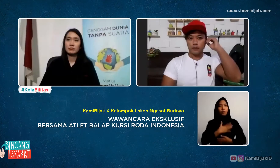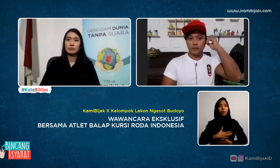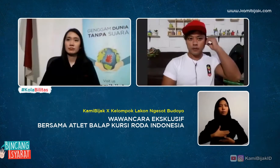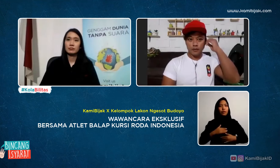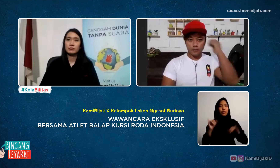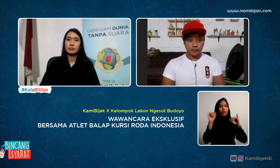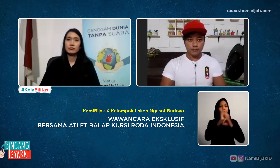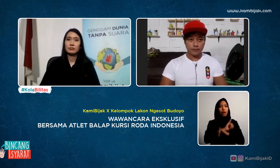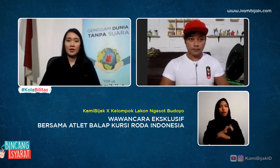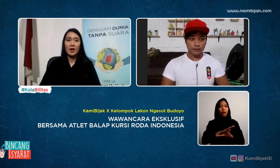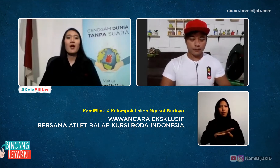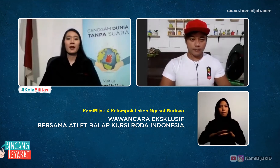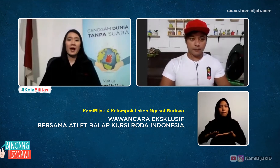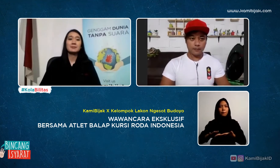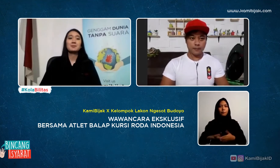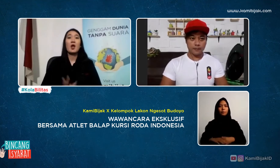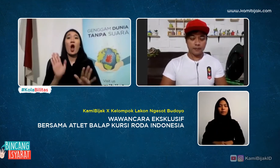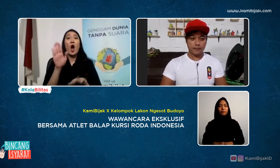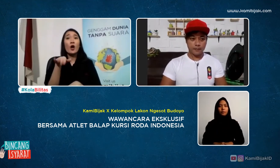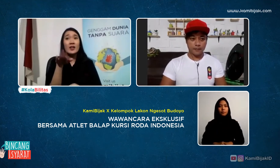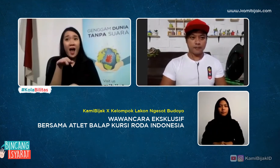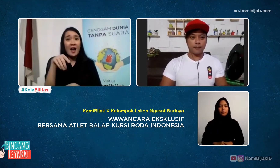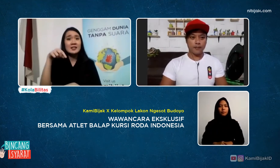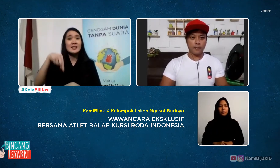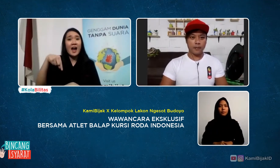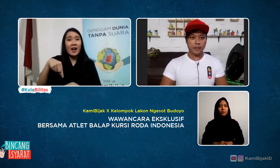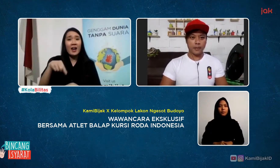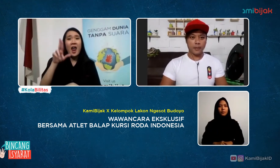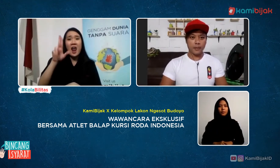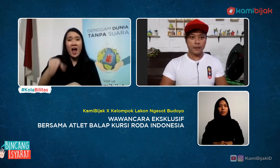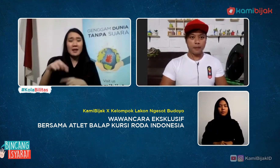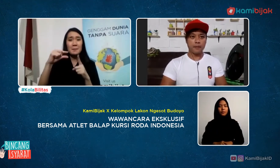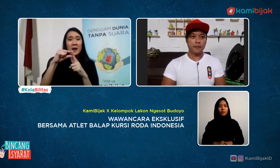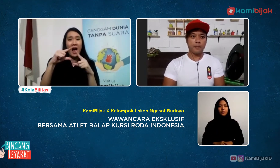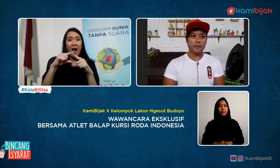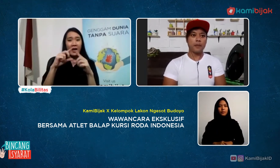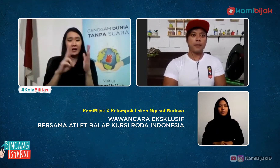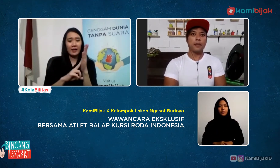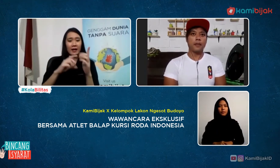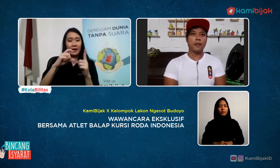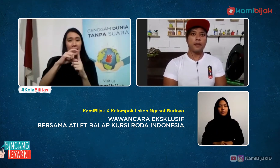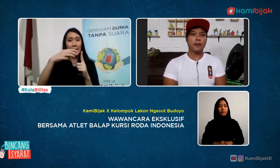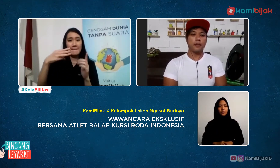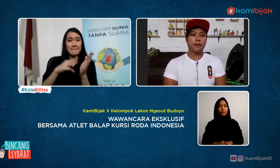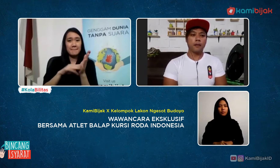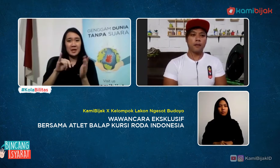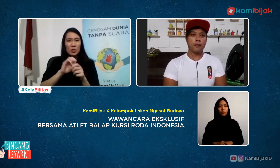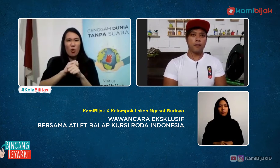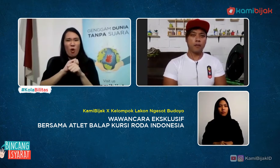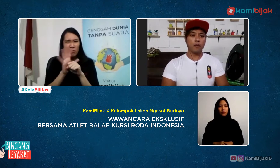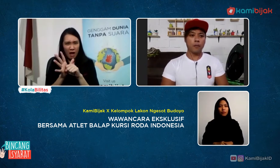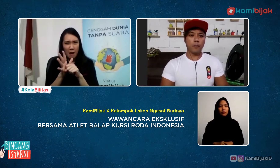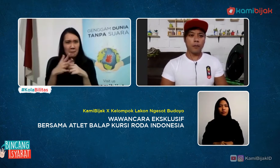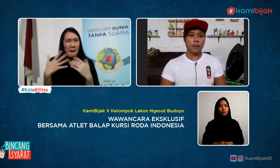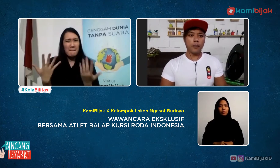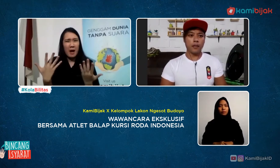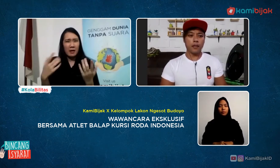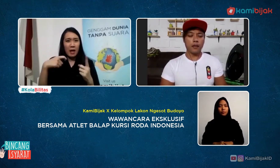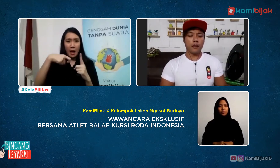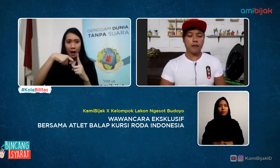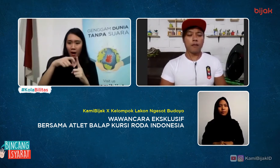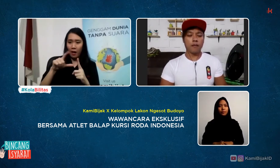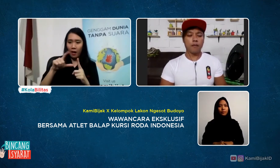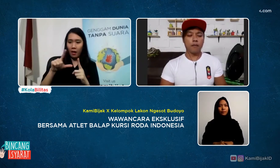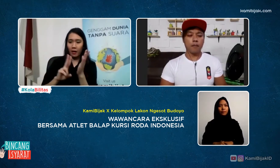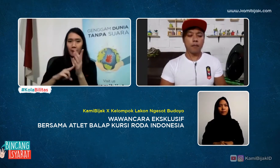yang mau ngeliatin kita itu ya silahkan, orang kita bisanya dengan cara seperti ini, kita juga berhak menikmati keindahan alam dengan cara